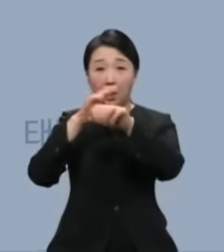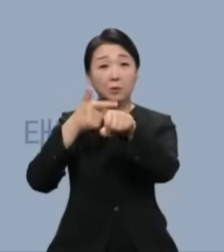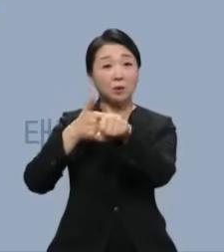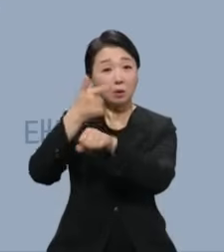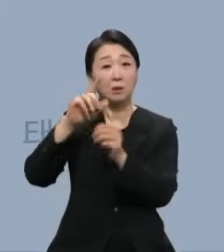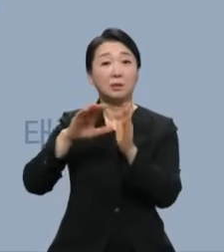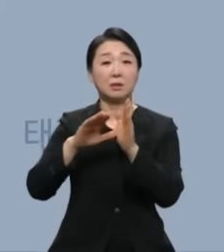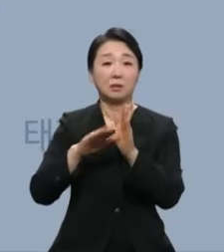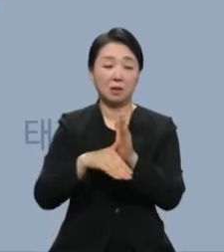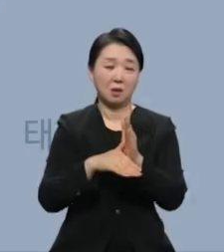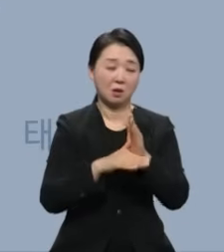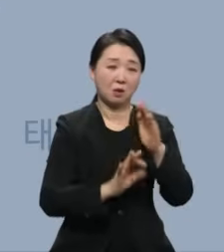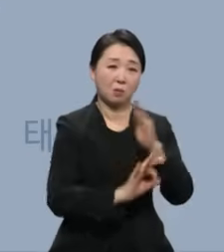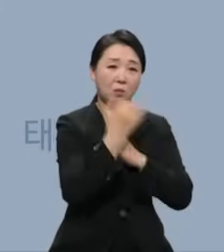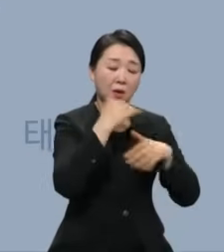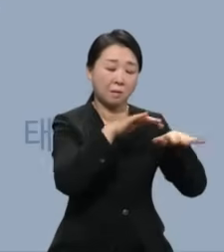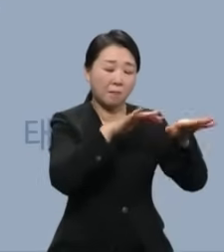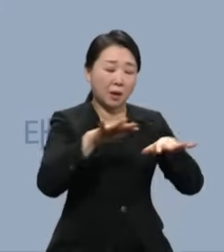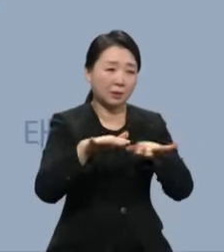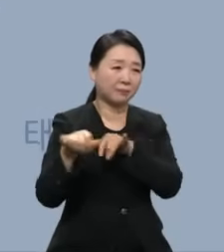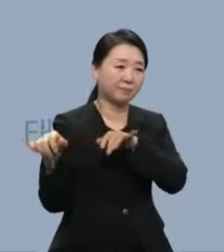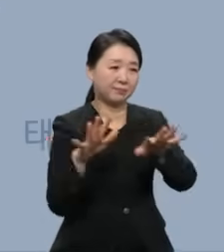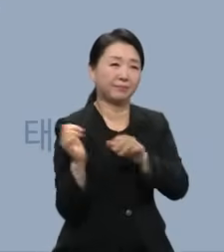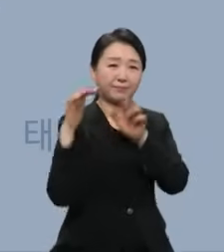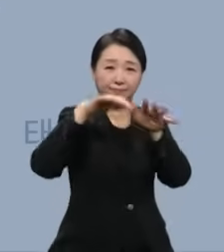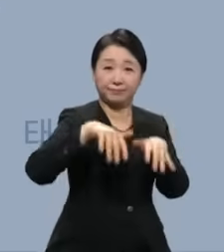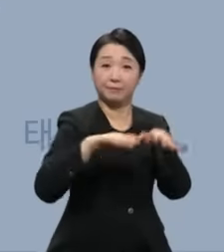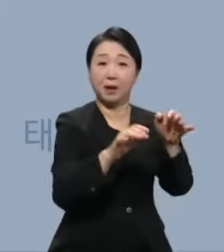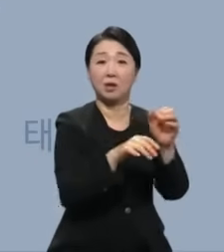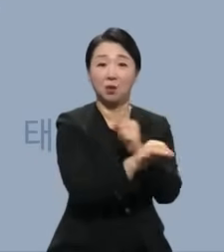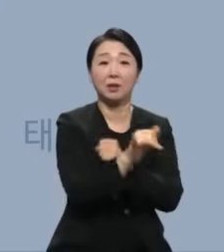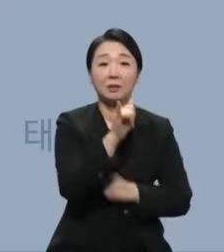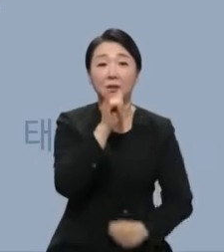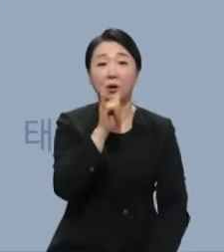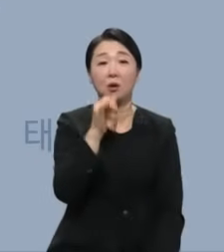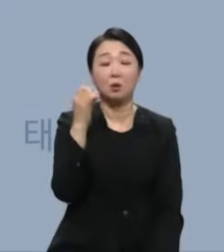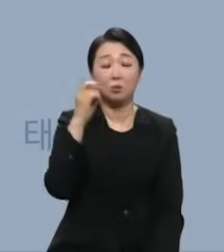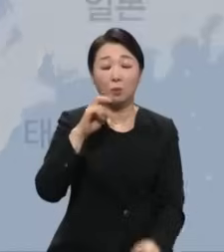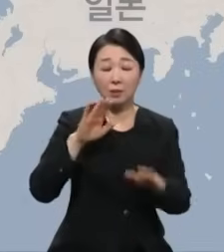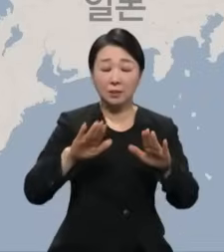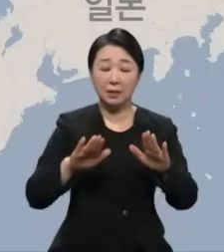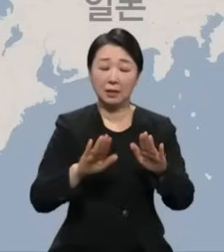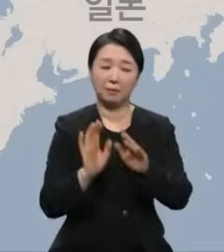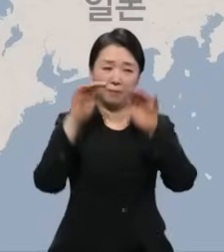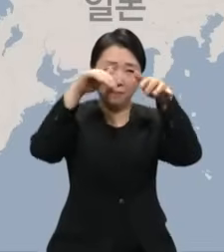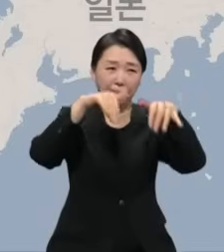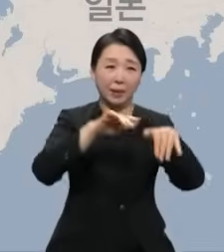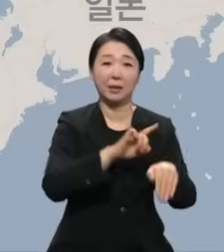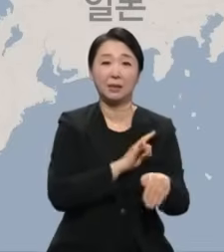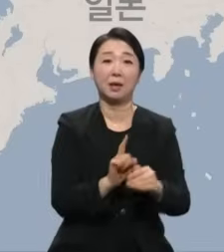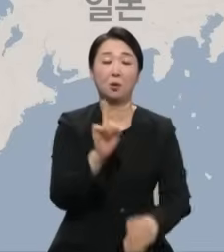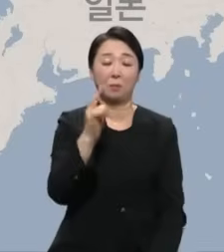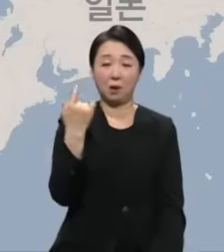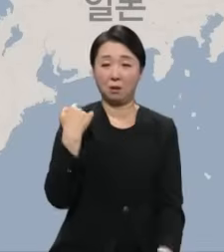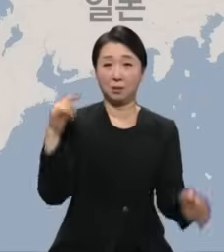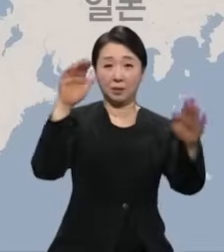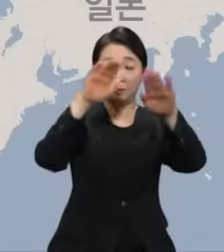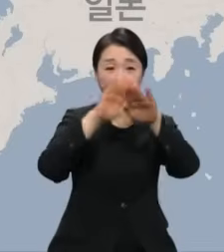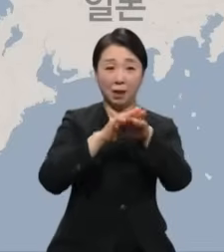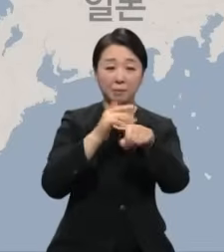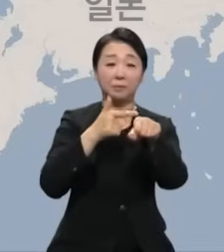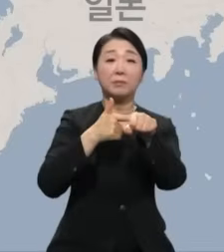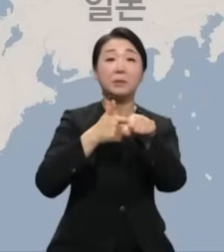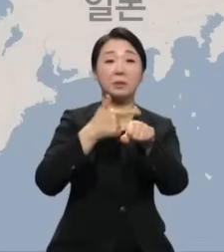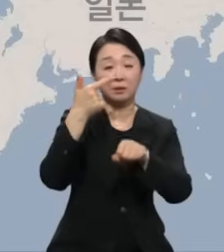동해안에 지진 해일이 도달하기 시작했습니다. 지금까지 관측된 가장 높은 지진 해일은 어젯밤 6시